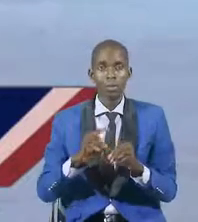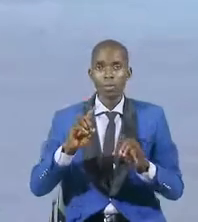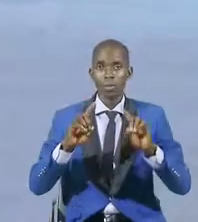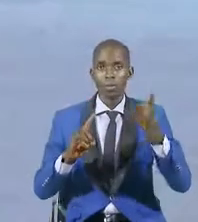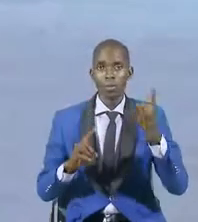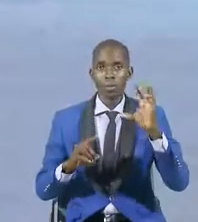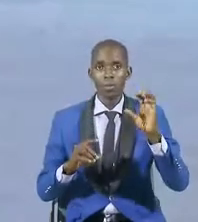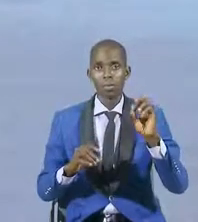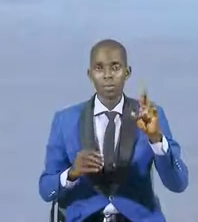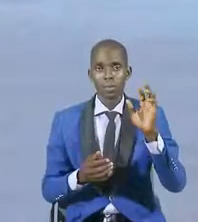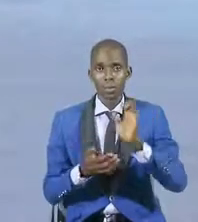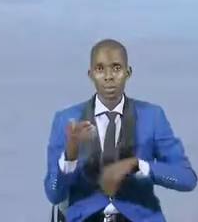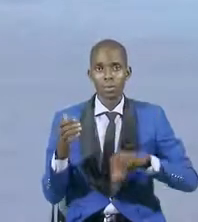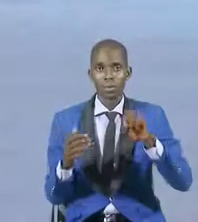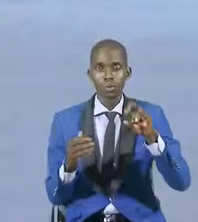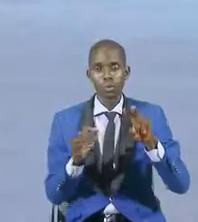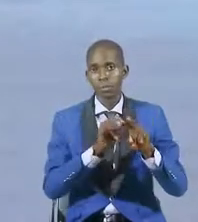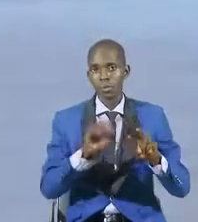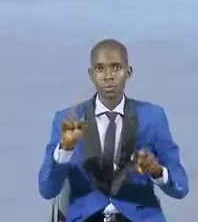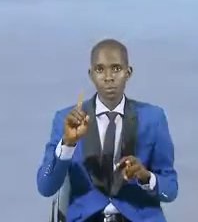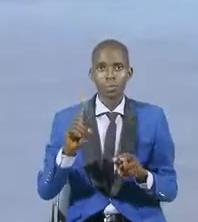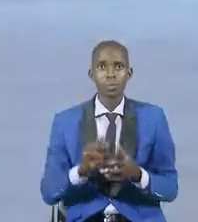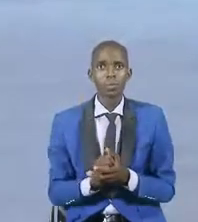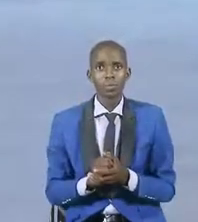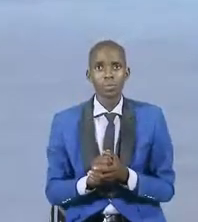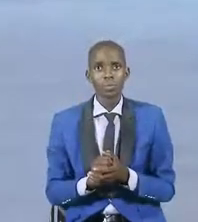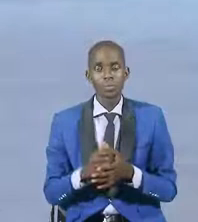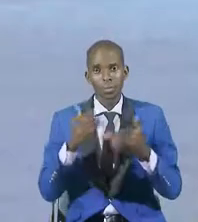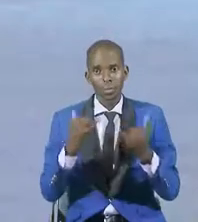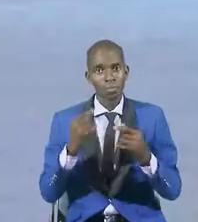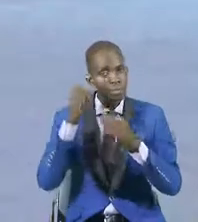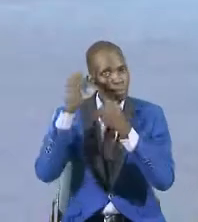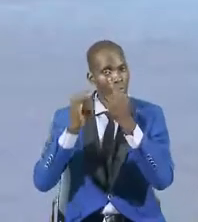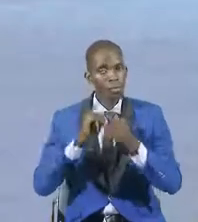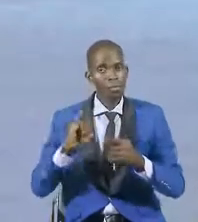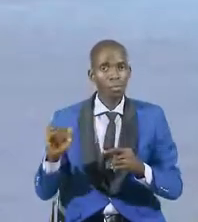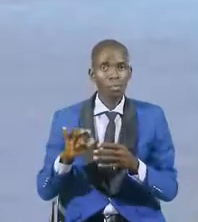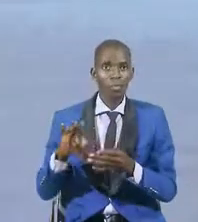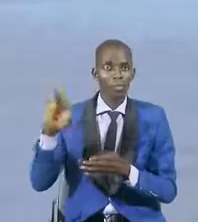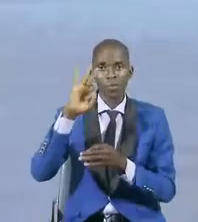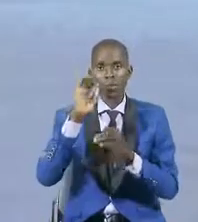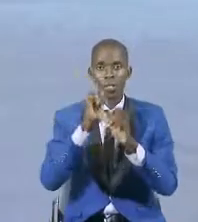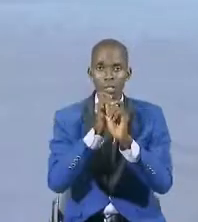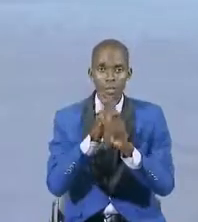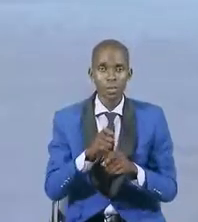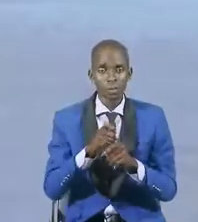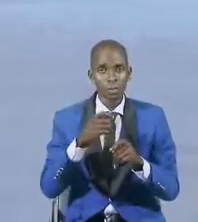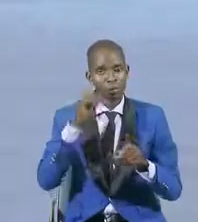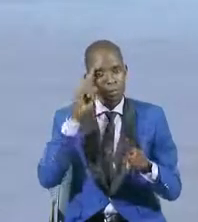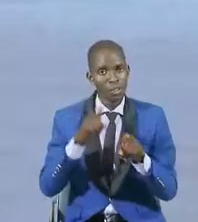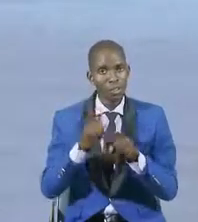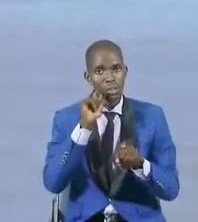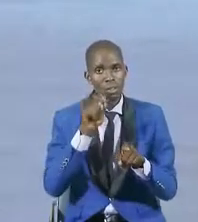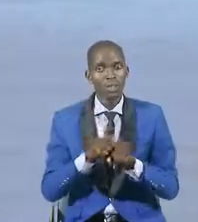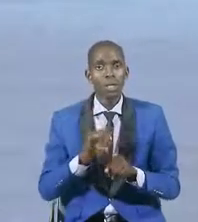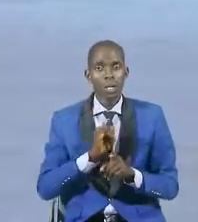12, verset 1. Pour ce qui concerne les dons spirituels,